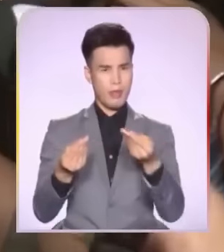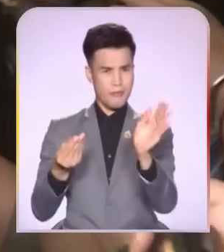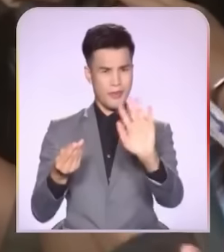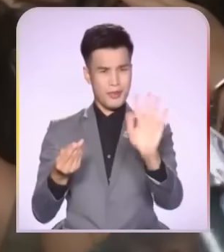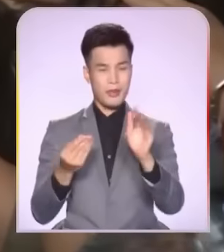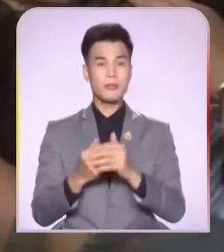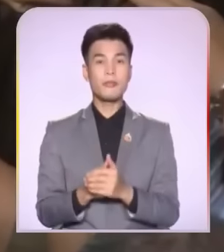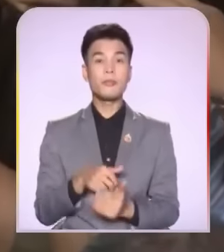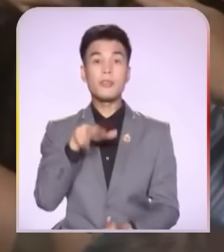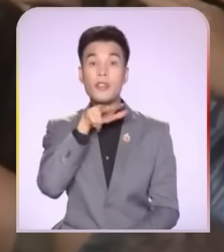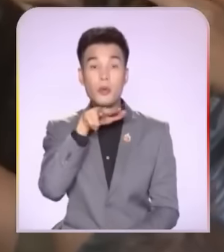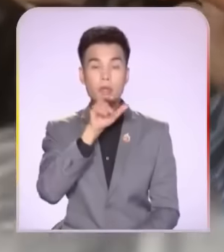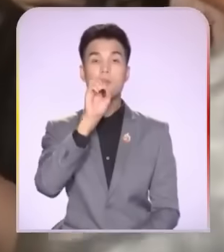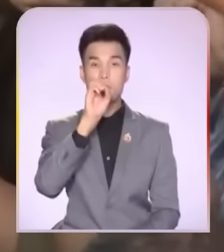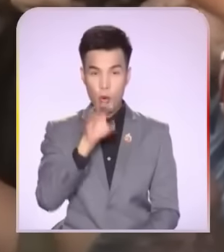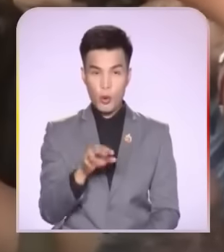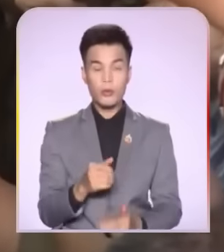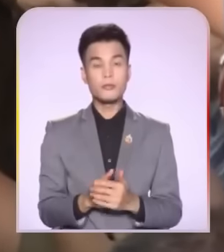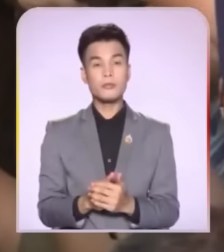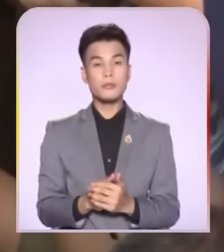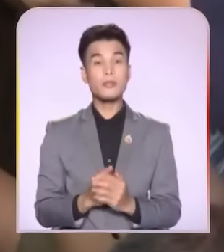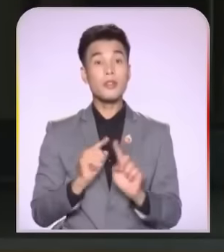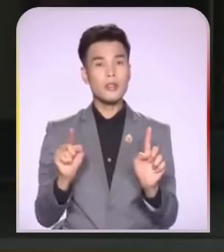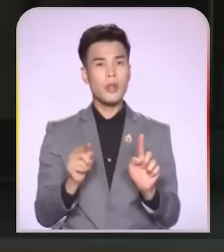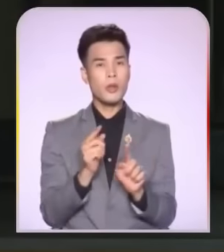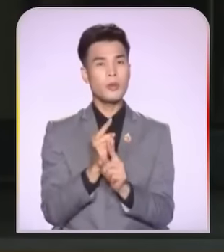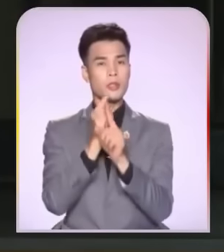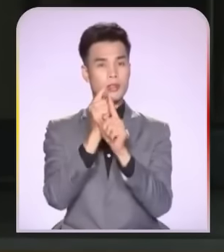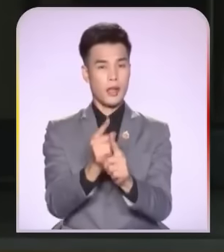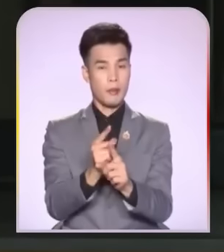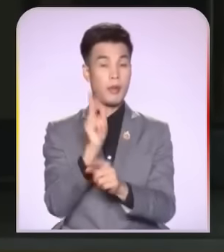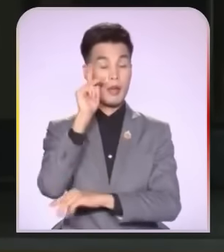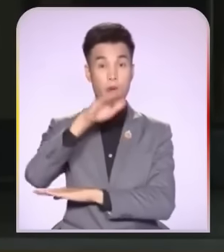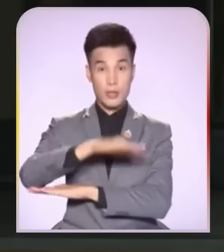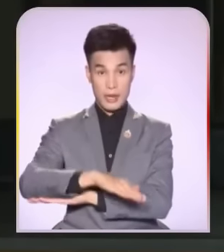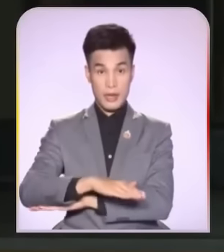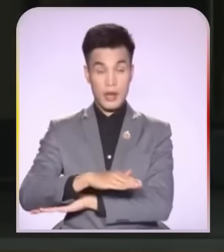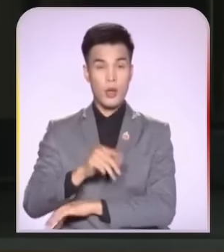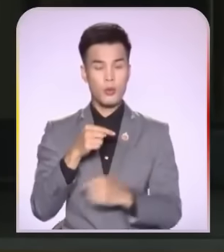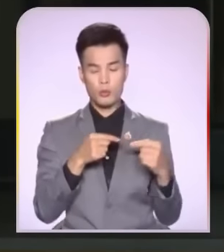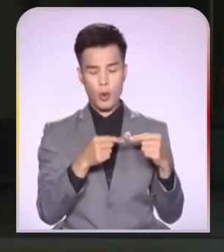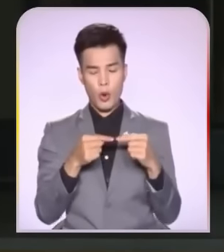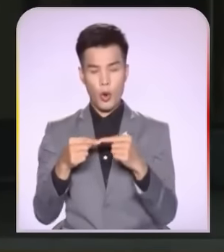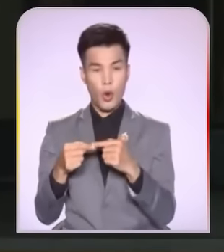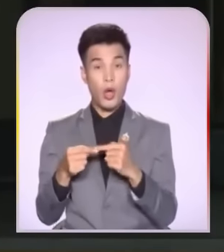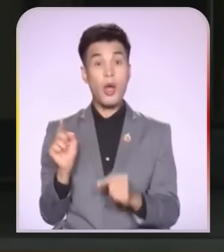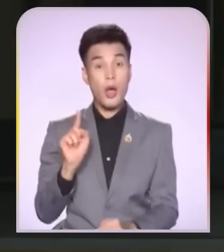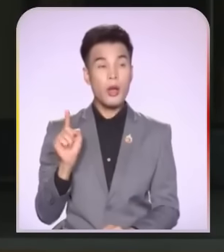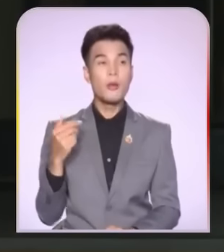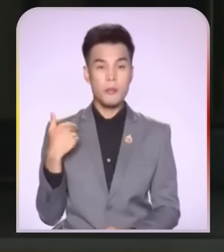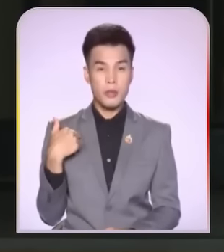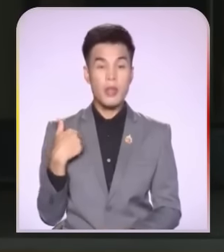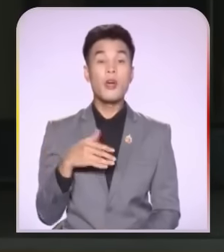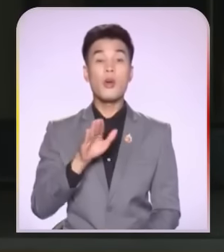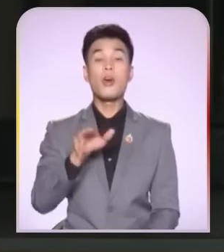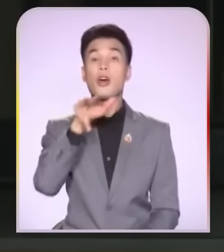5ครับ อันนี้คุณอนุทินพูดใช่ไหม ครับ แต่ว่าคุณผู้ชมติดตามข่าวเย็นประเด็นร้องของเรายาวๆนะคะ ทำไม เพราะว่าในมุมนึงของ